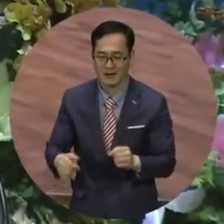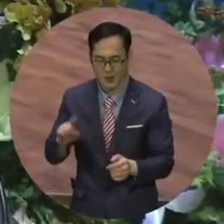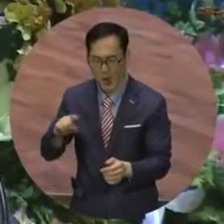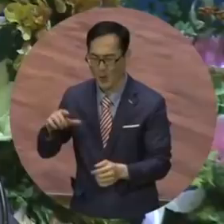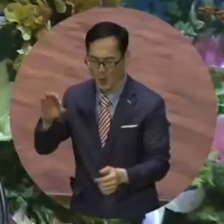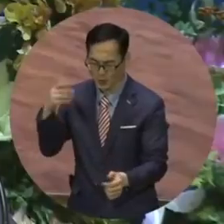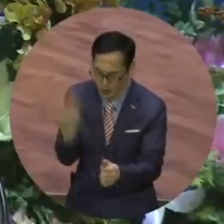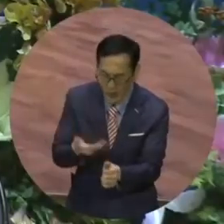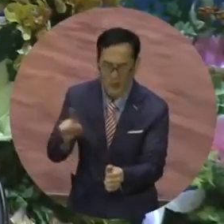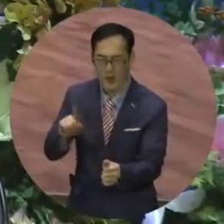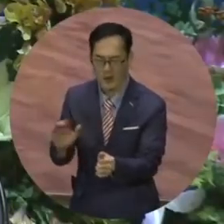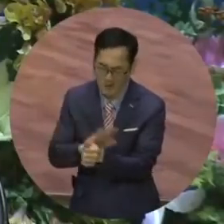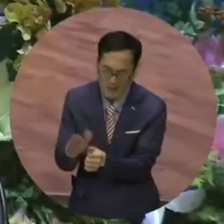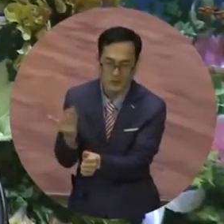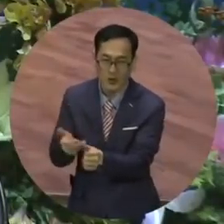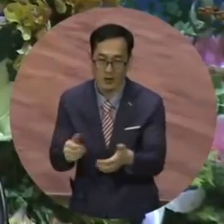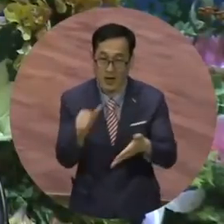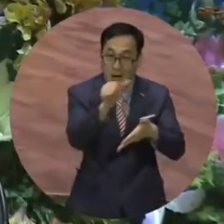원망했어요.